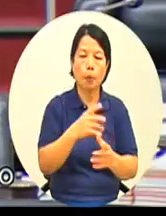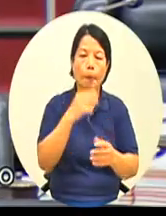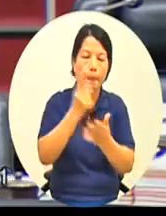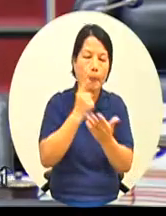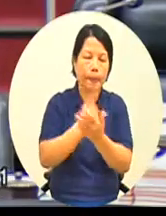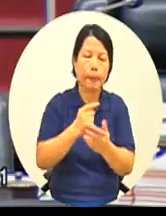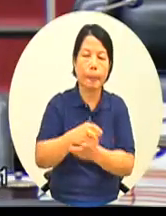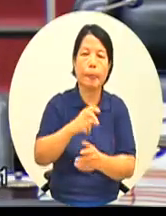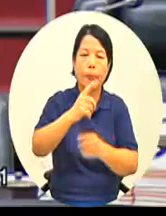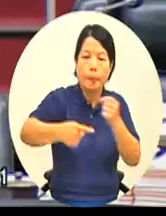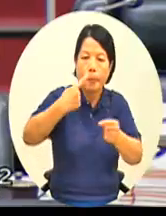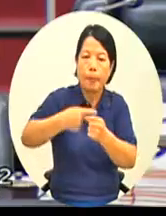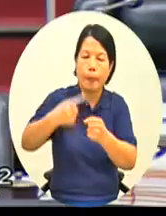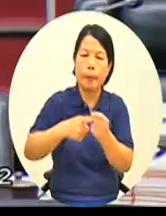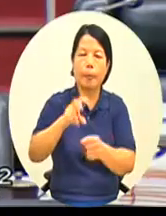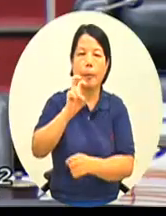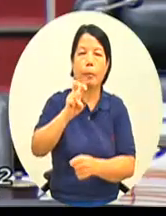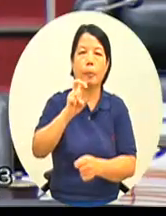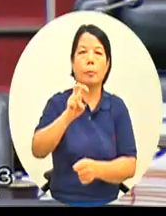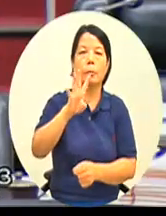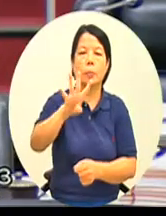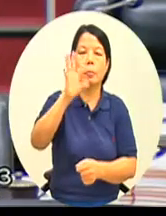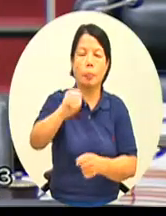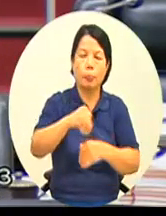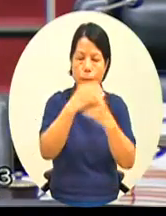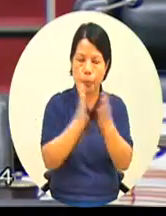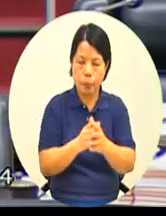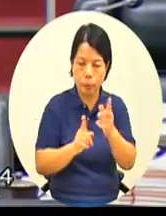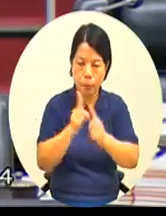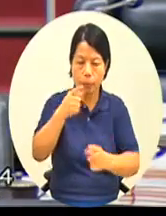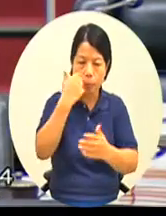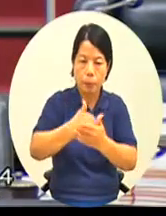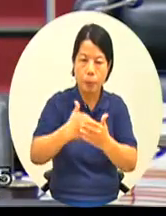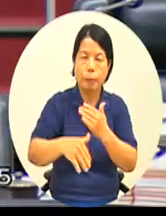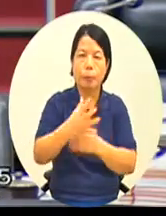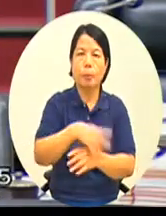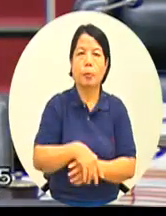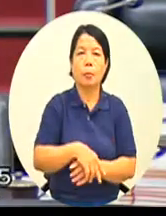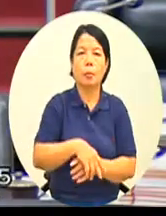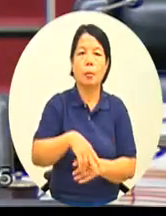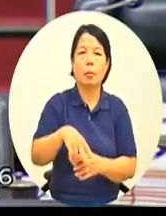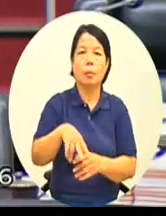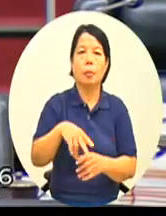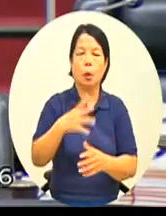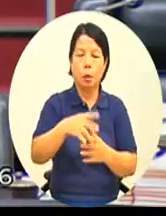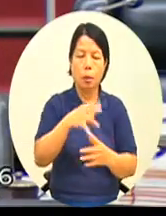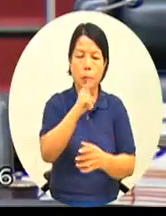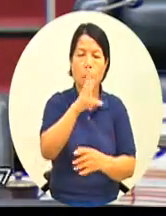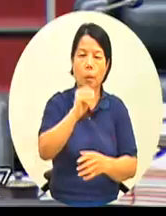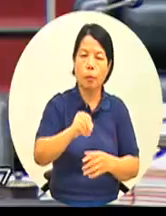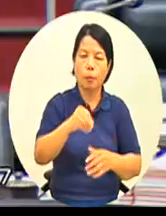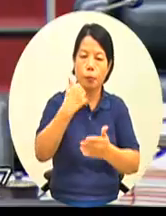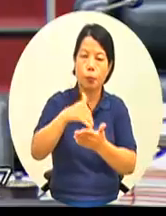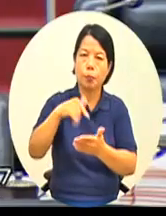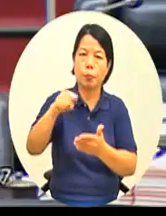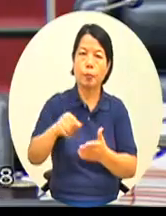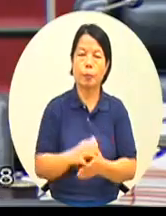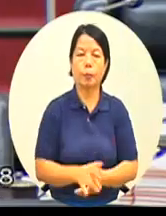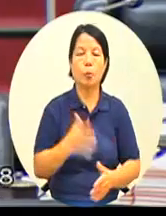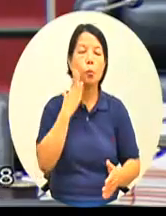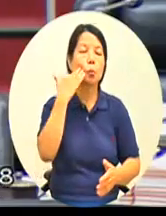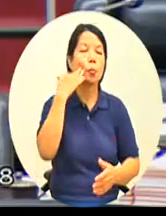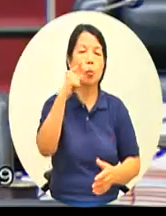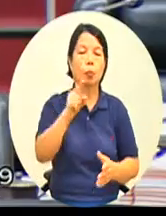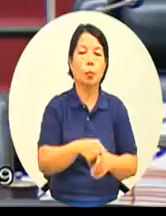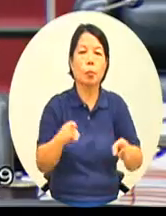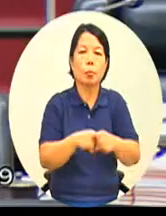就差了108万。这个是劳工用20000块来算哦，可见得那如果是